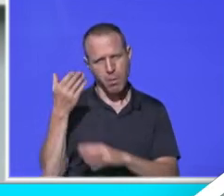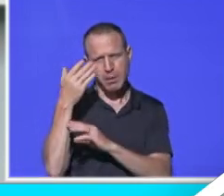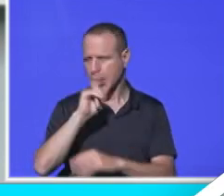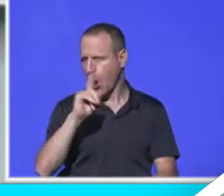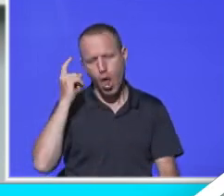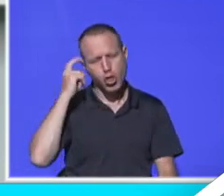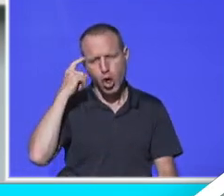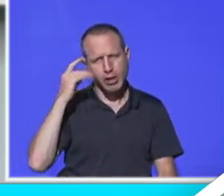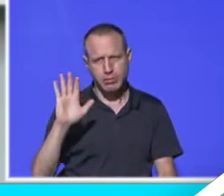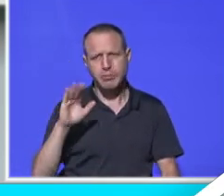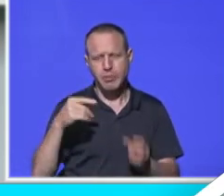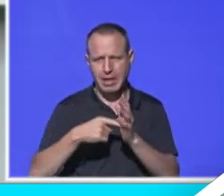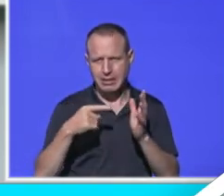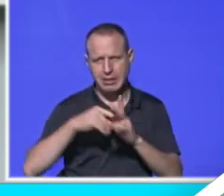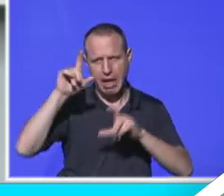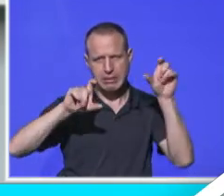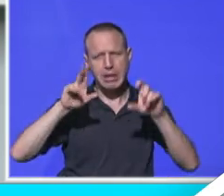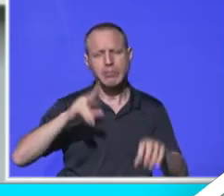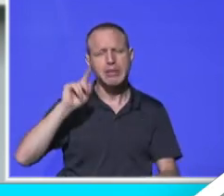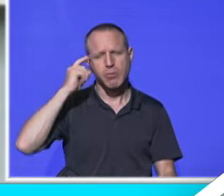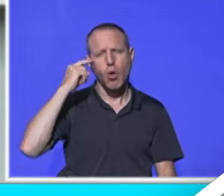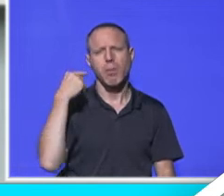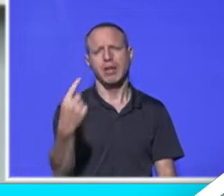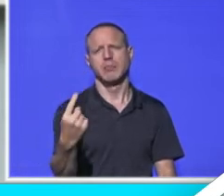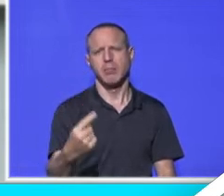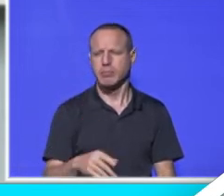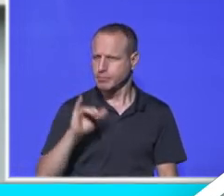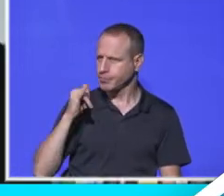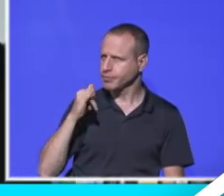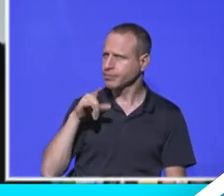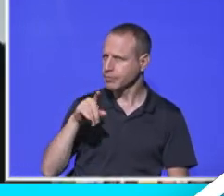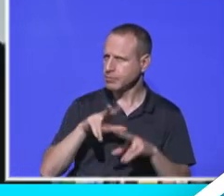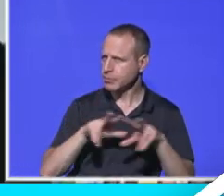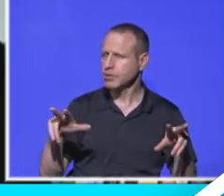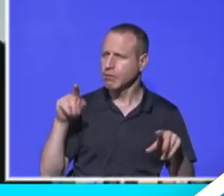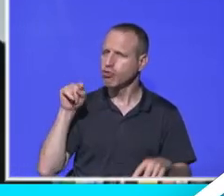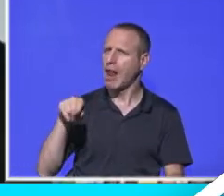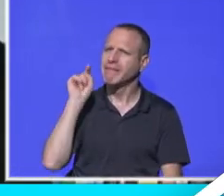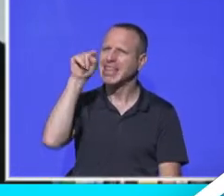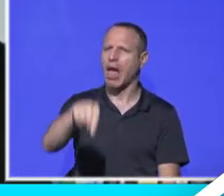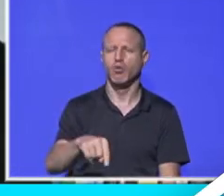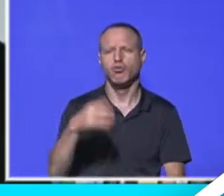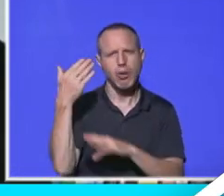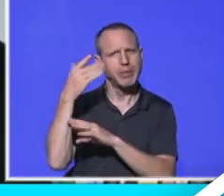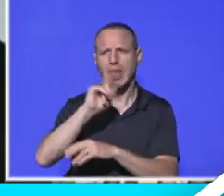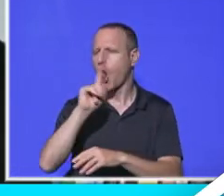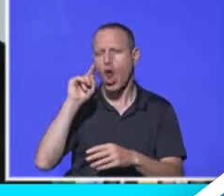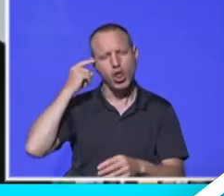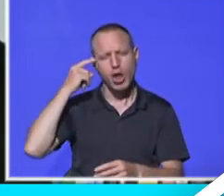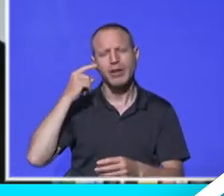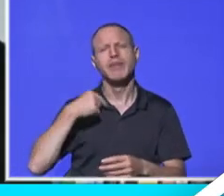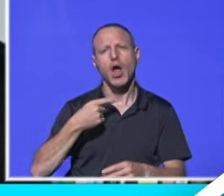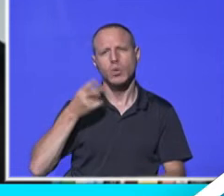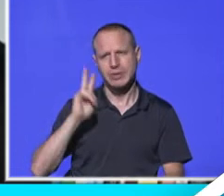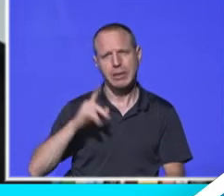דואגת. ולכן האזרחים צריכים לדאוג בעצמם. כן, שזה המצב שאליו הגענו, שהמדינה לא דואגת ואנחנו צריכים